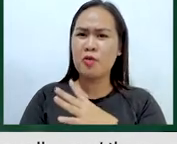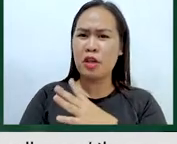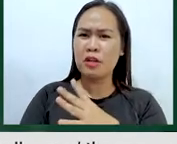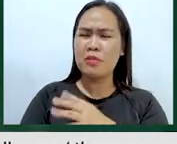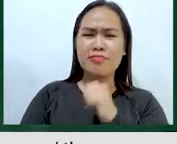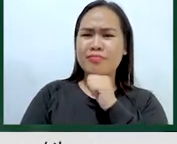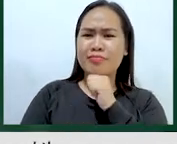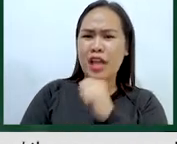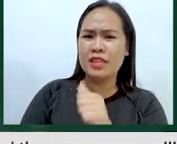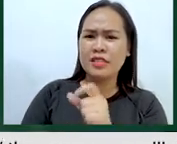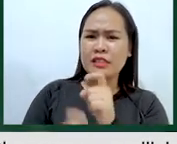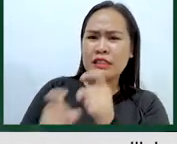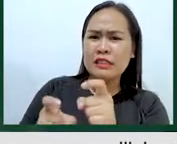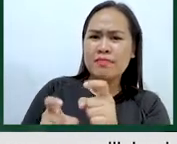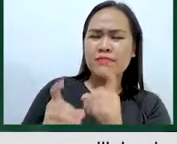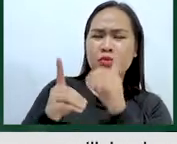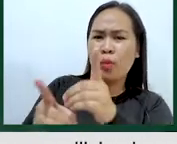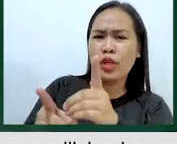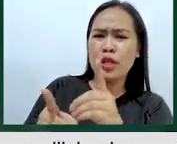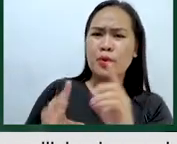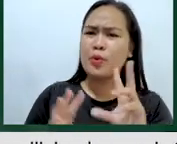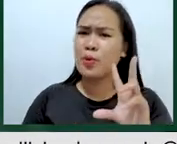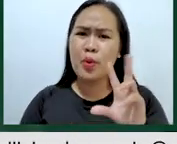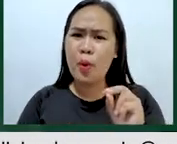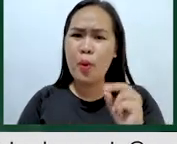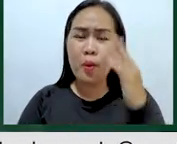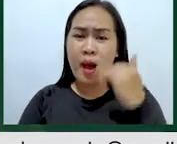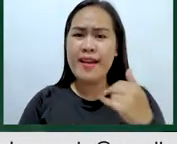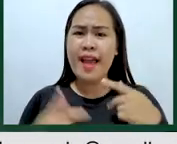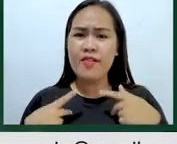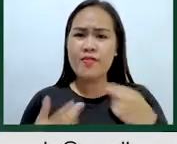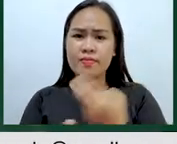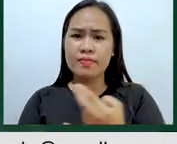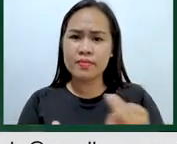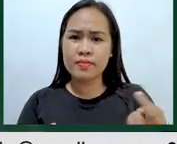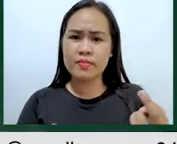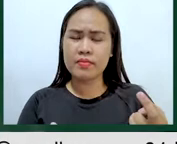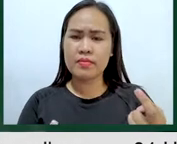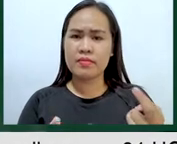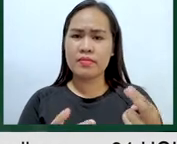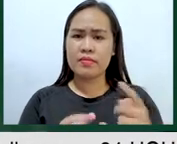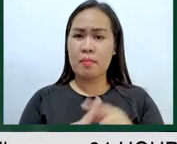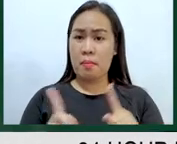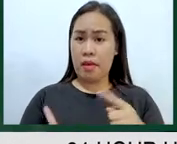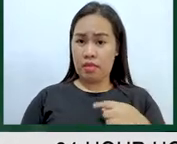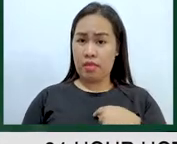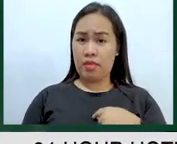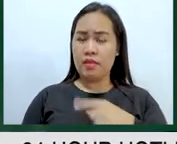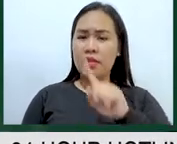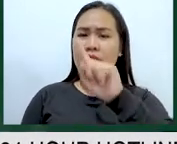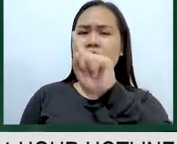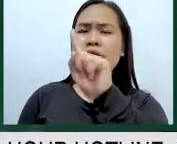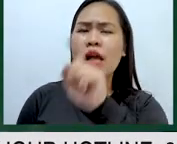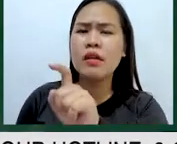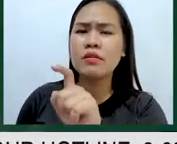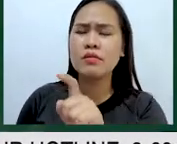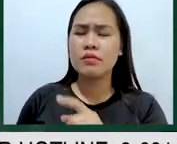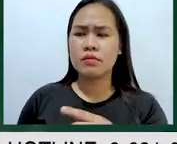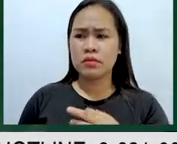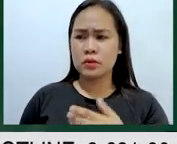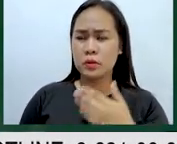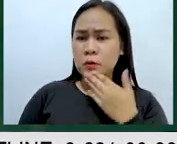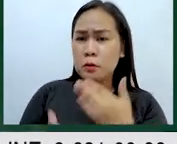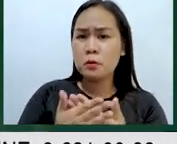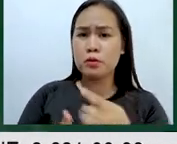sa ng feedback. Sabi nila na parang ay ang San Antonio hindi kailangan, pwede nang hindi nabigyan yan